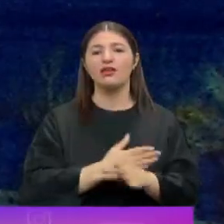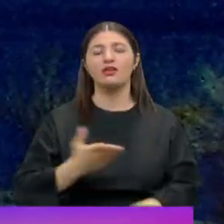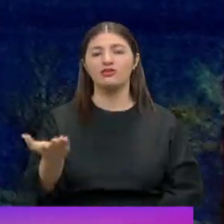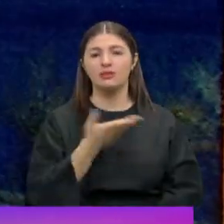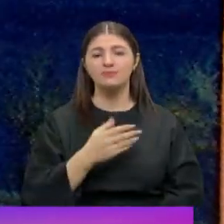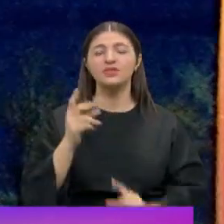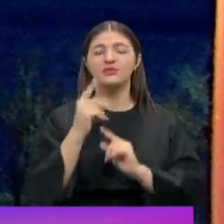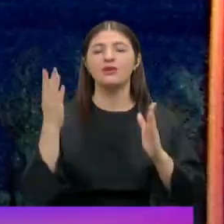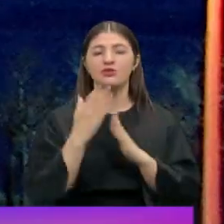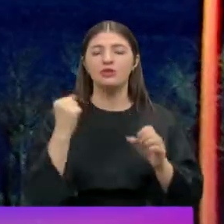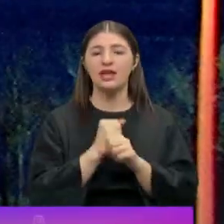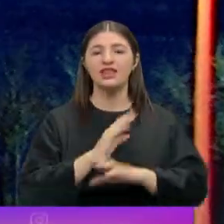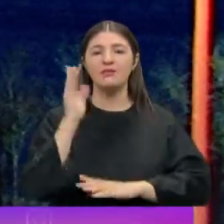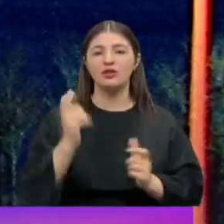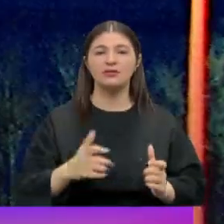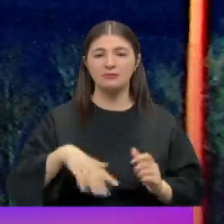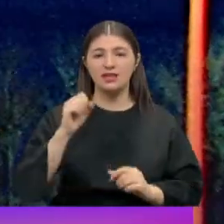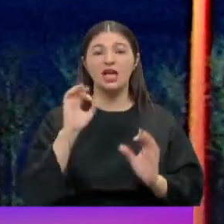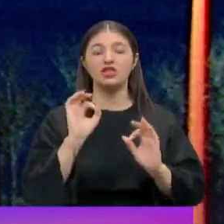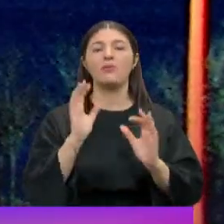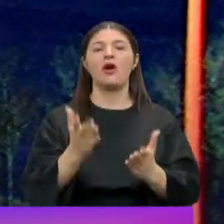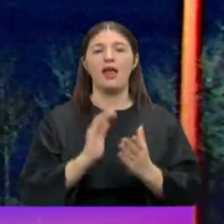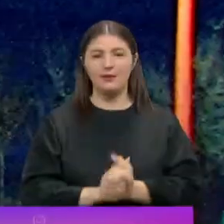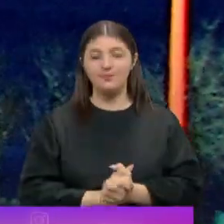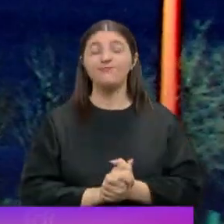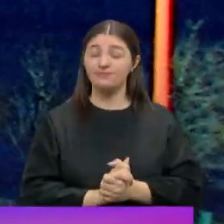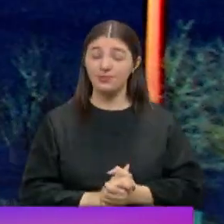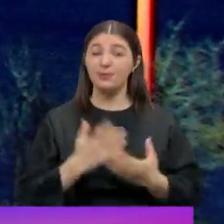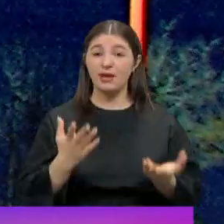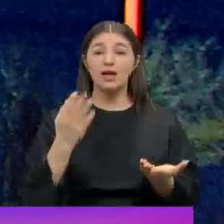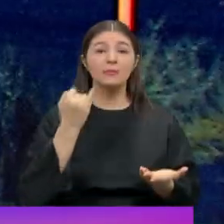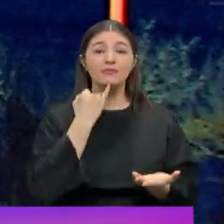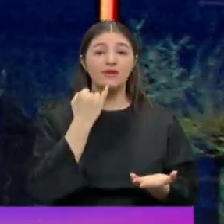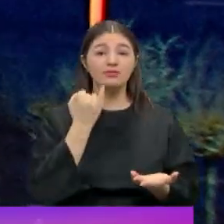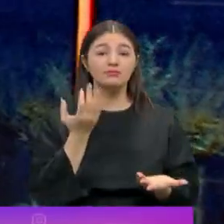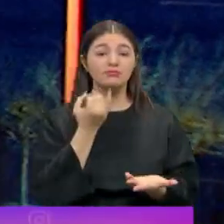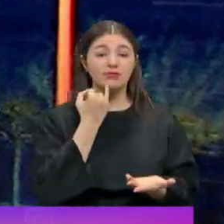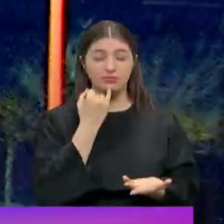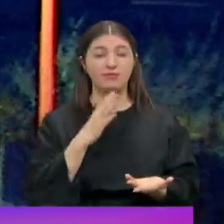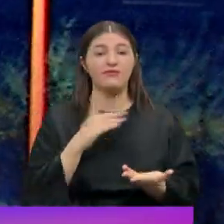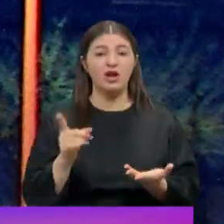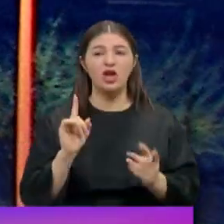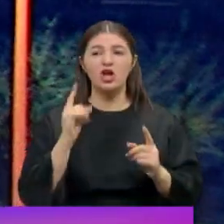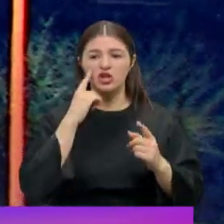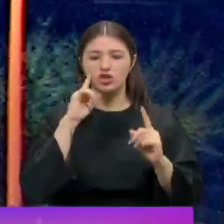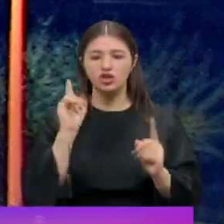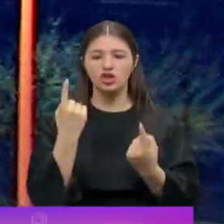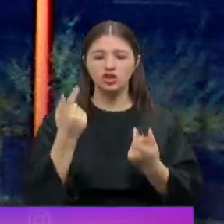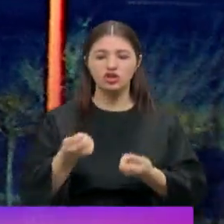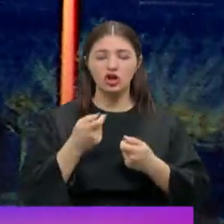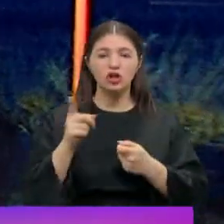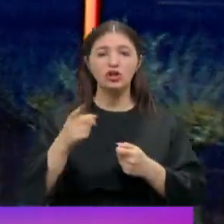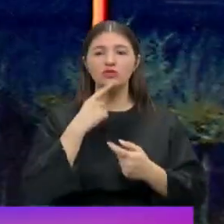yurttaşlarını İsmail Küçükkaya demokrasi meydana işte böyle Peki konumuz konumuz da var ilgi çekici